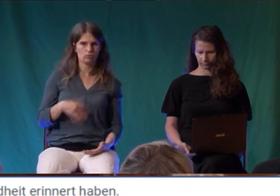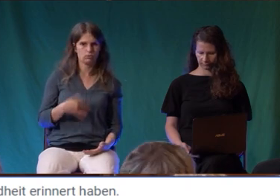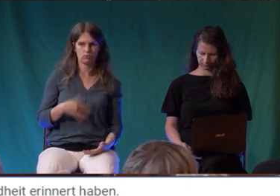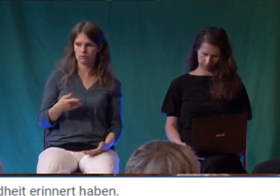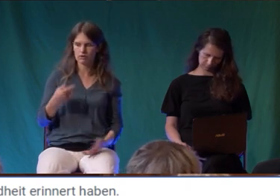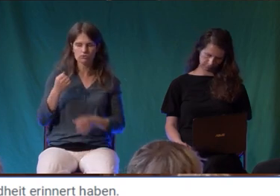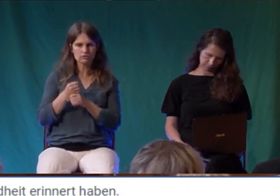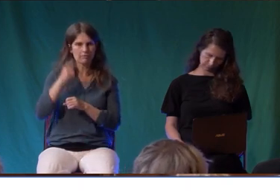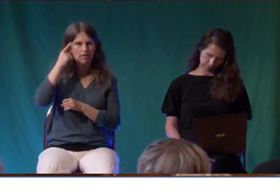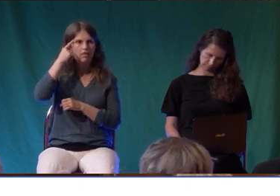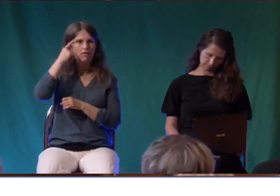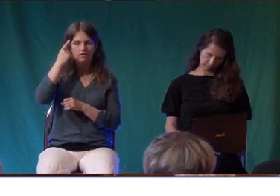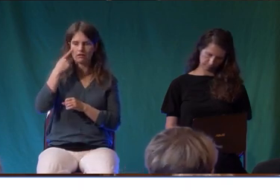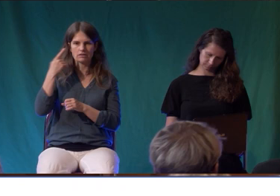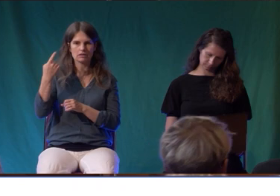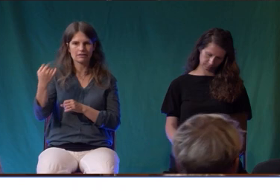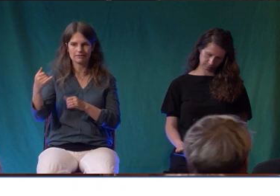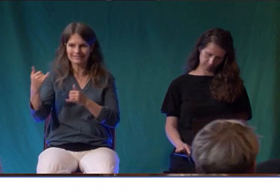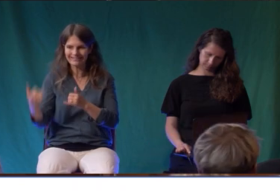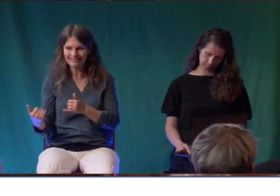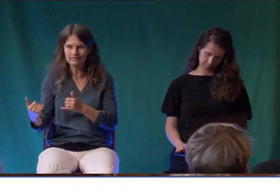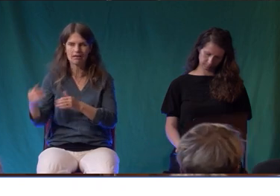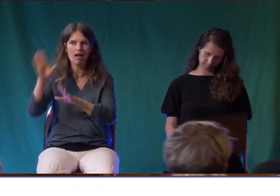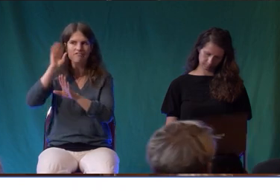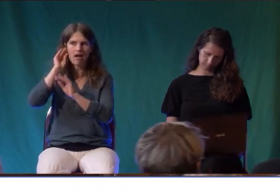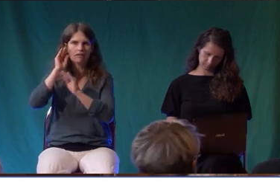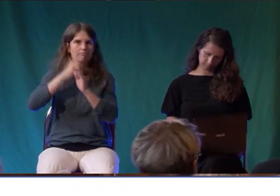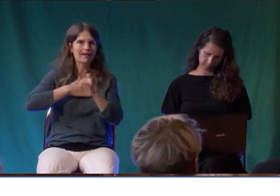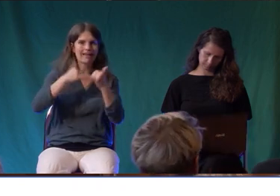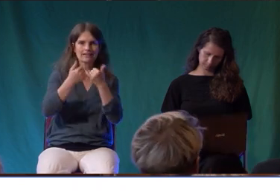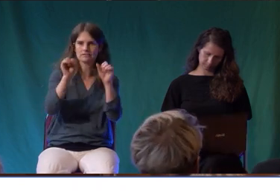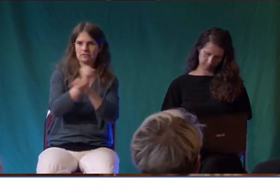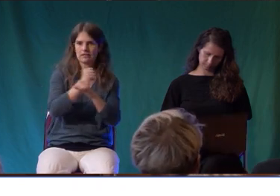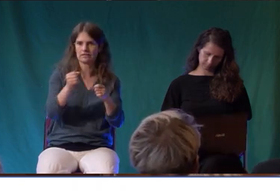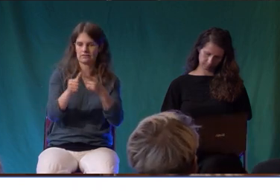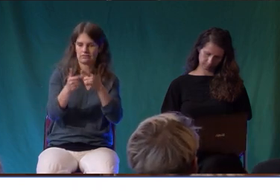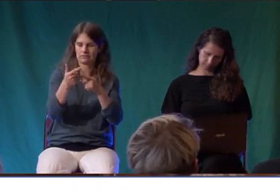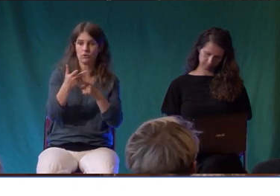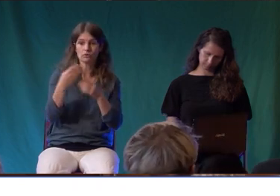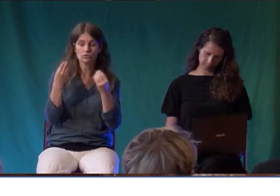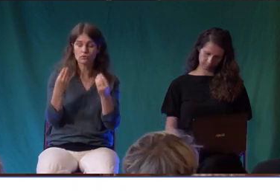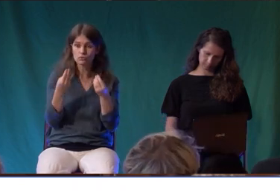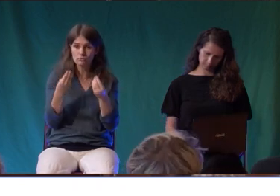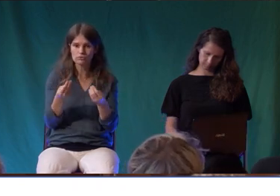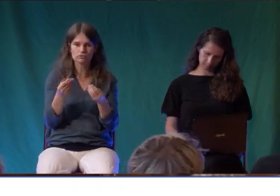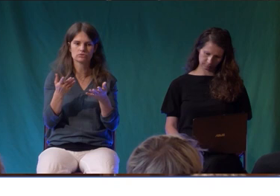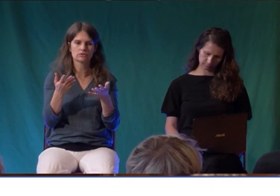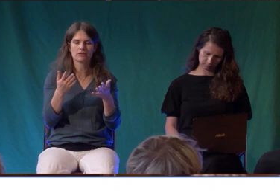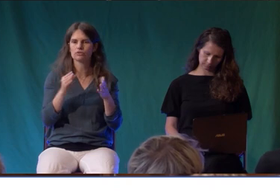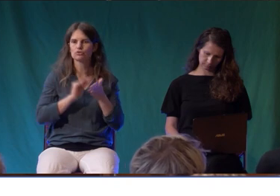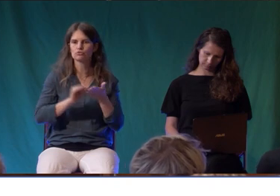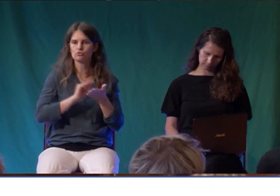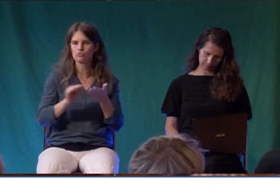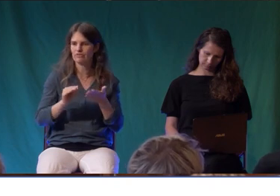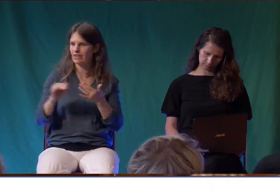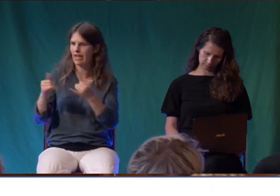konnten die Frauen haben auch viel über die Schule gesprochen dass ihnen da die Unterstützung durch die Eltern komplett